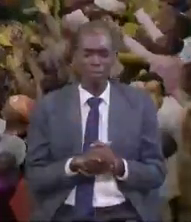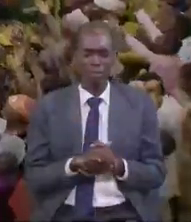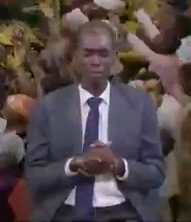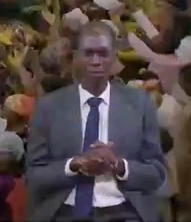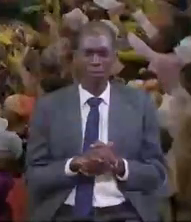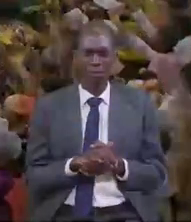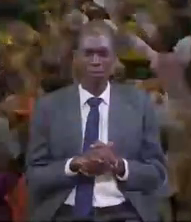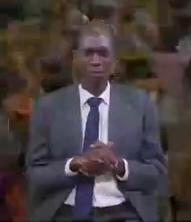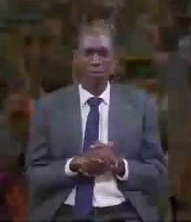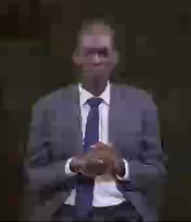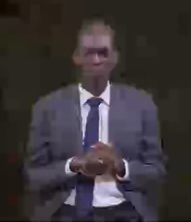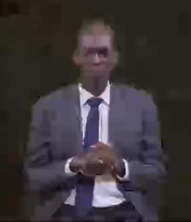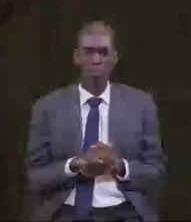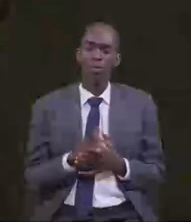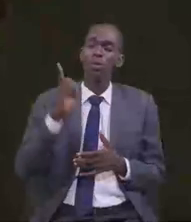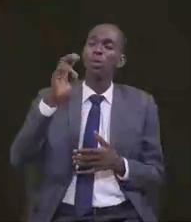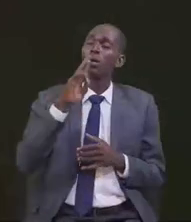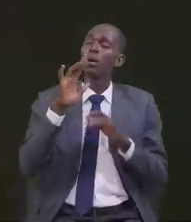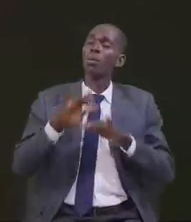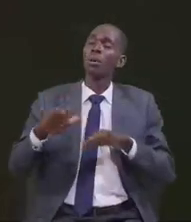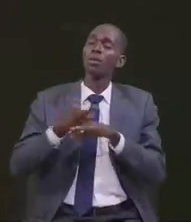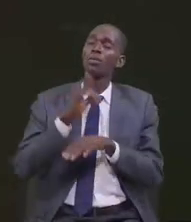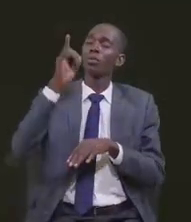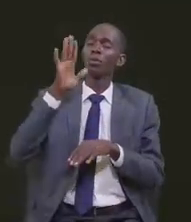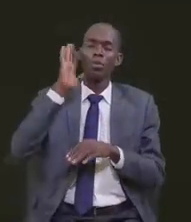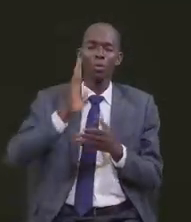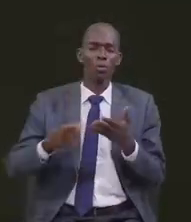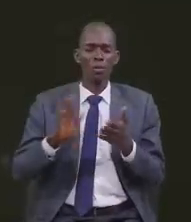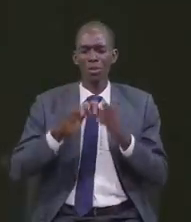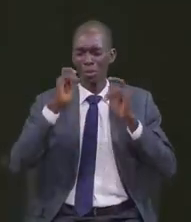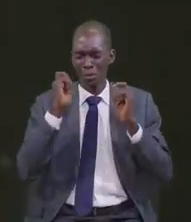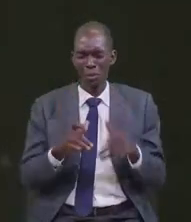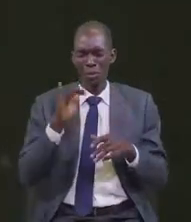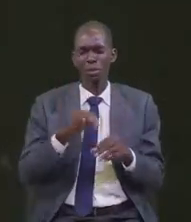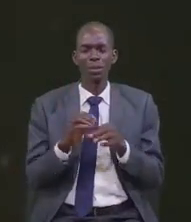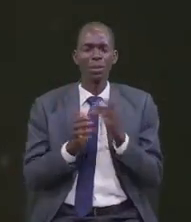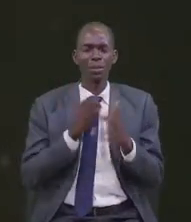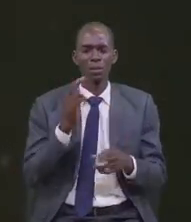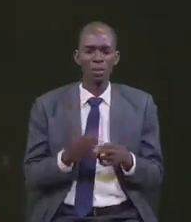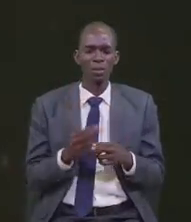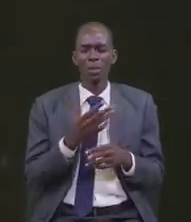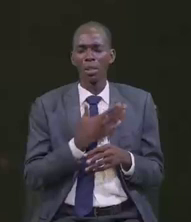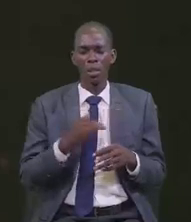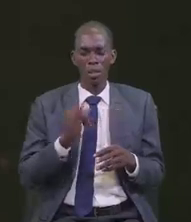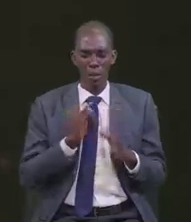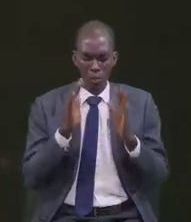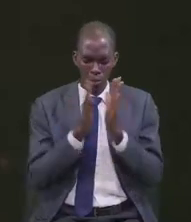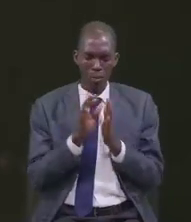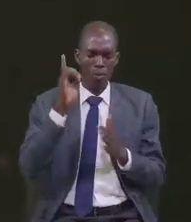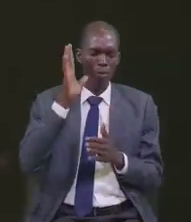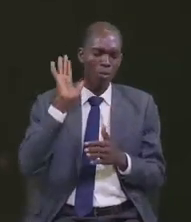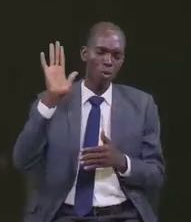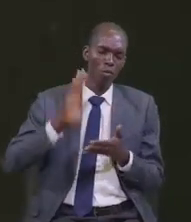Tu es le Dieu miséricordieux, tu pardonnes instantanément. Je prie que ton pardon, que